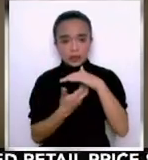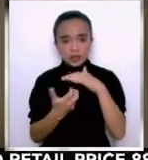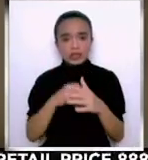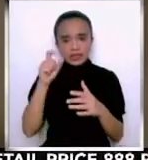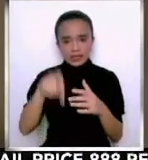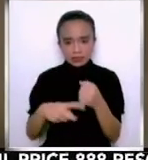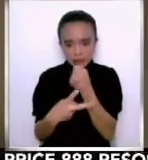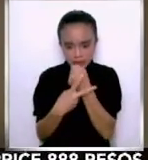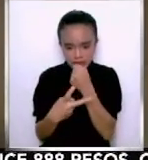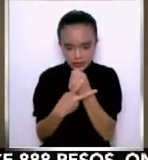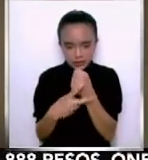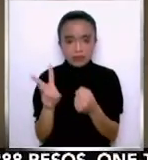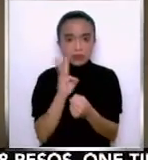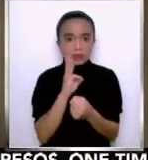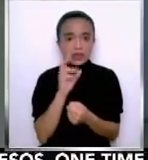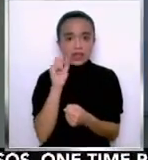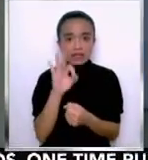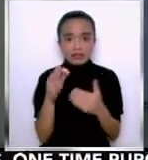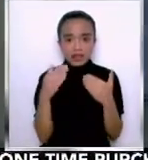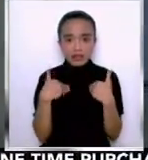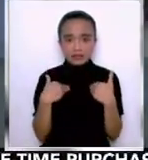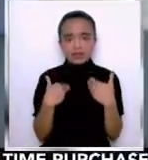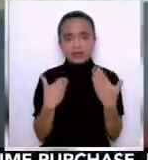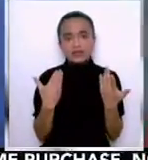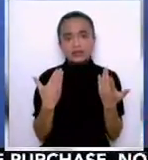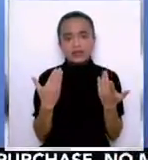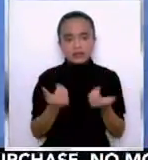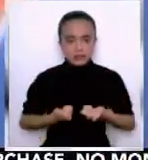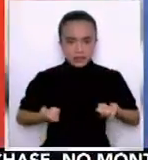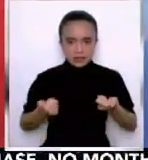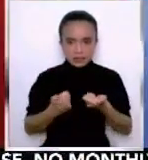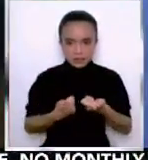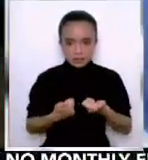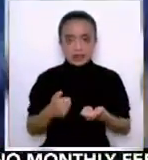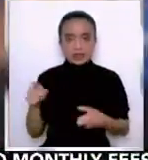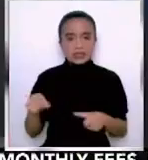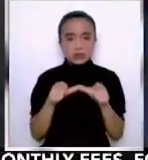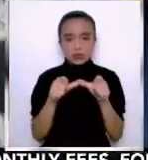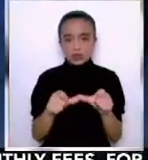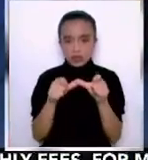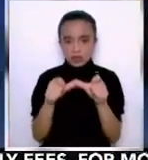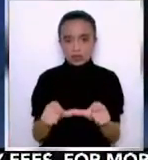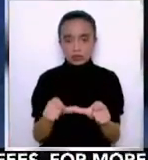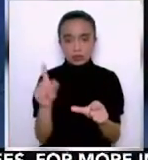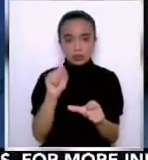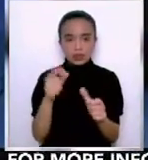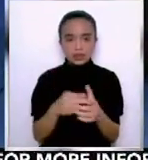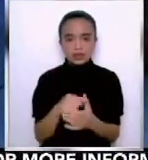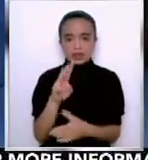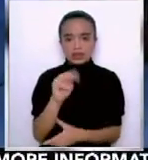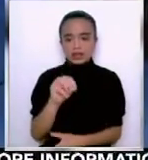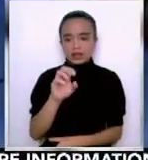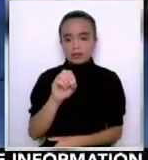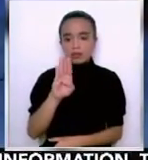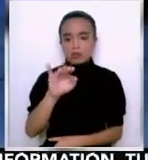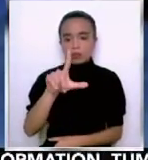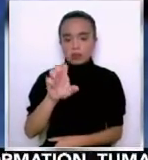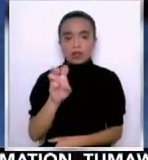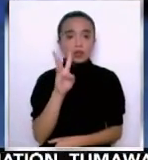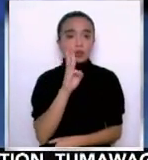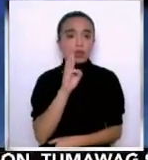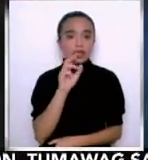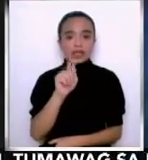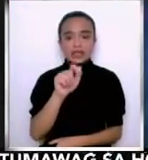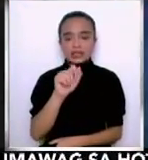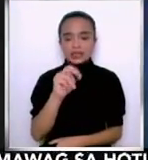sa mga panahong may supply pa. Patuloy naman daw ang pag-deploy nila ng mobile water tankers para maghatid ng malinis na